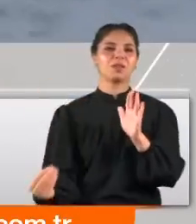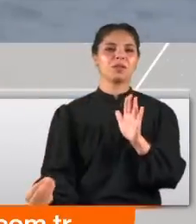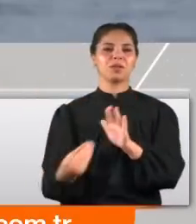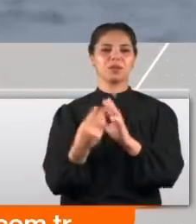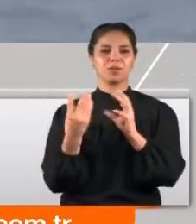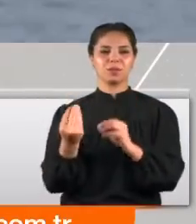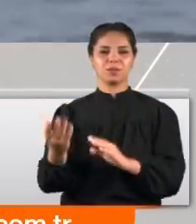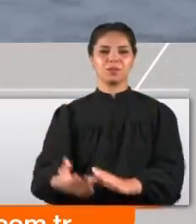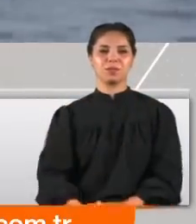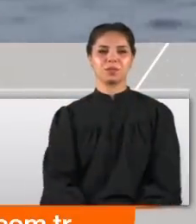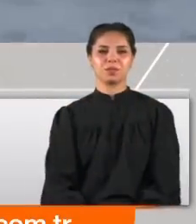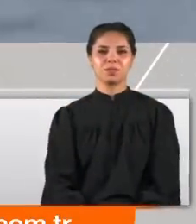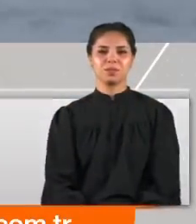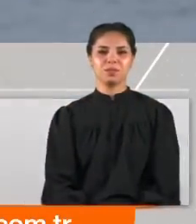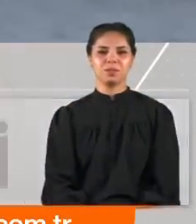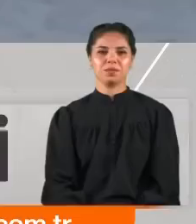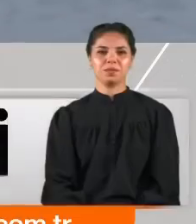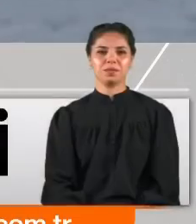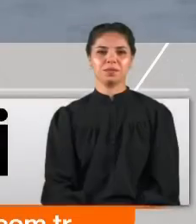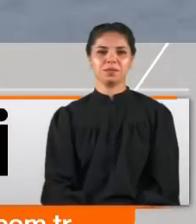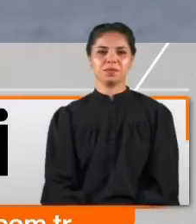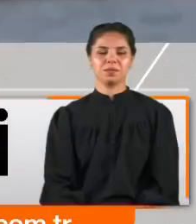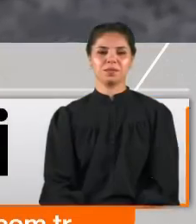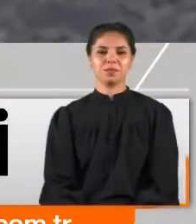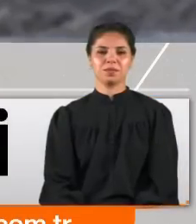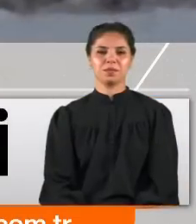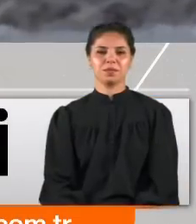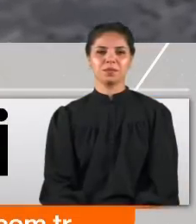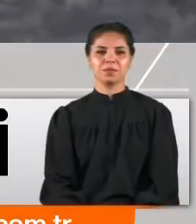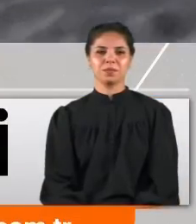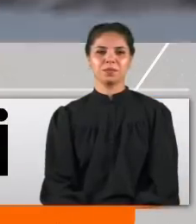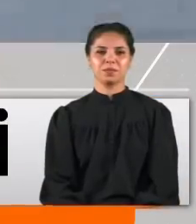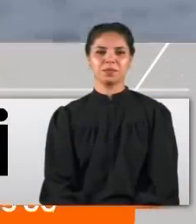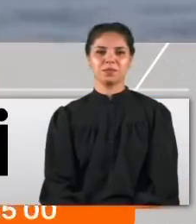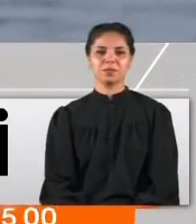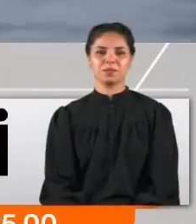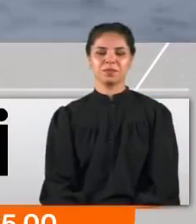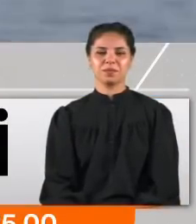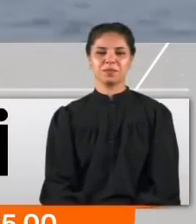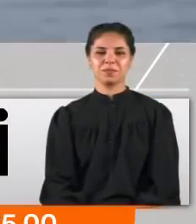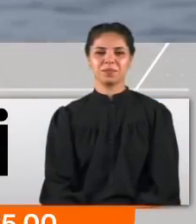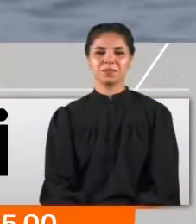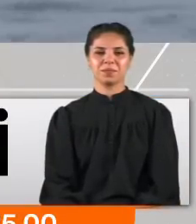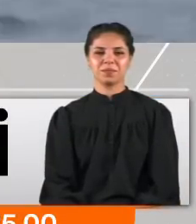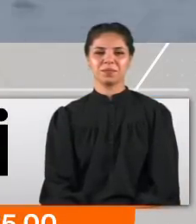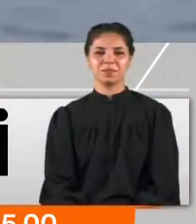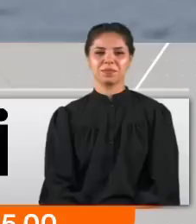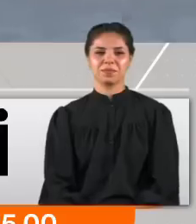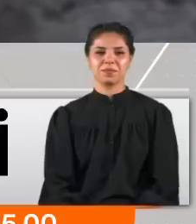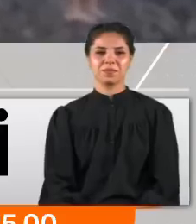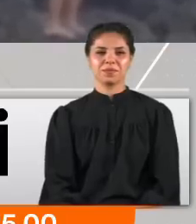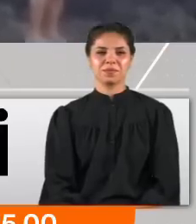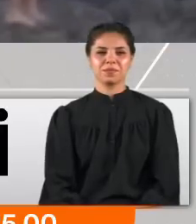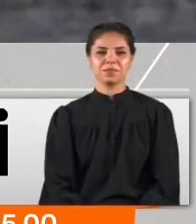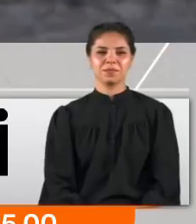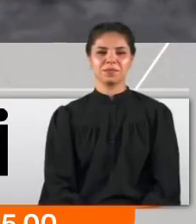Kayaya çıkıp o Türk bayrağını açtığım an benim en mutlu ve gururlu olduğum an. Çünkü bunu aynı zamanda Cumhuriyetimizin